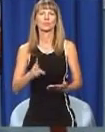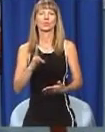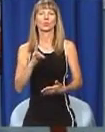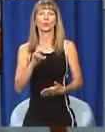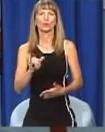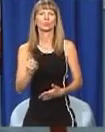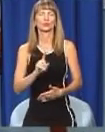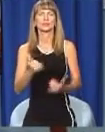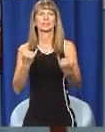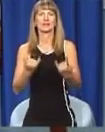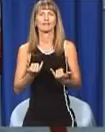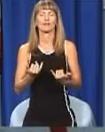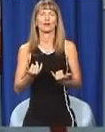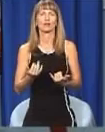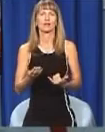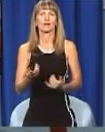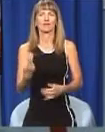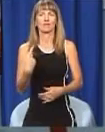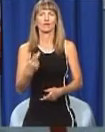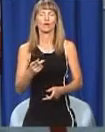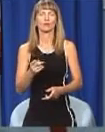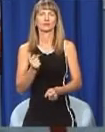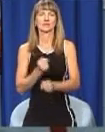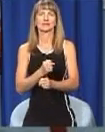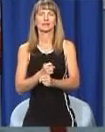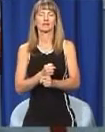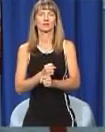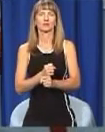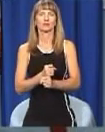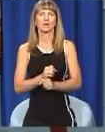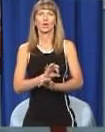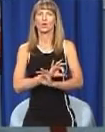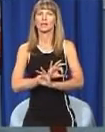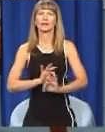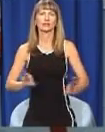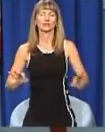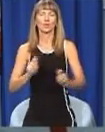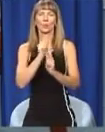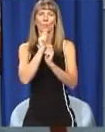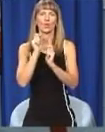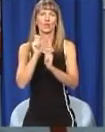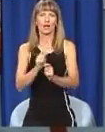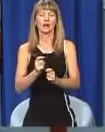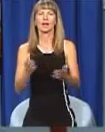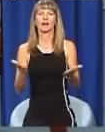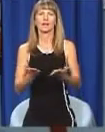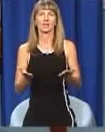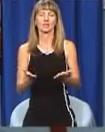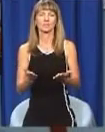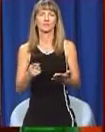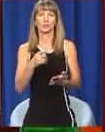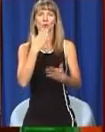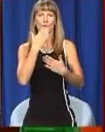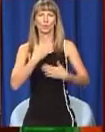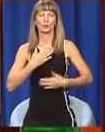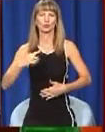ж, сегодня мы с тобой приготовим классные подарки. Но какие? Любишь